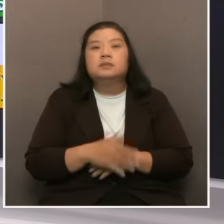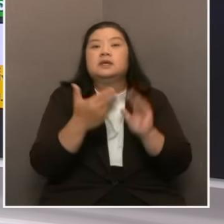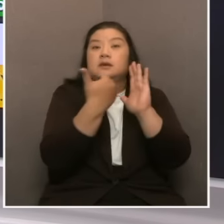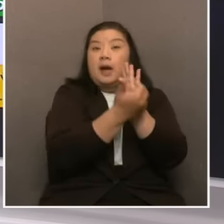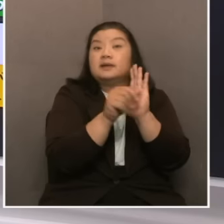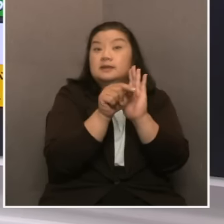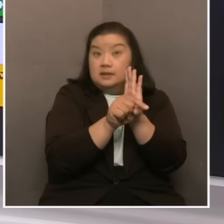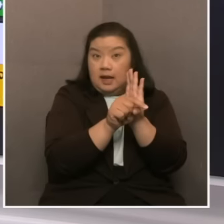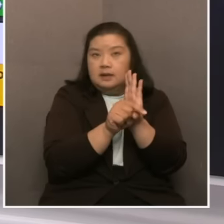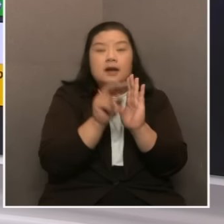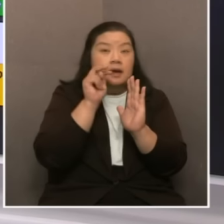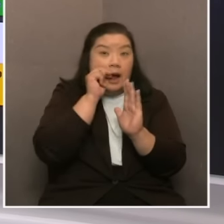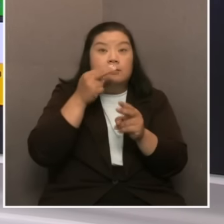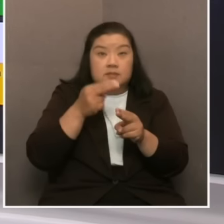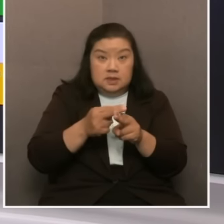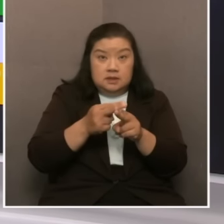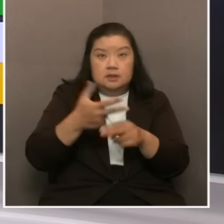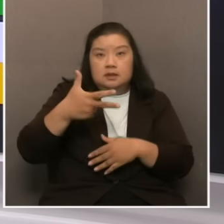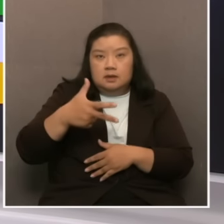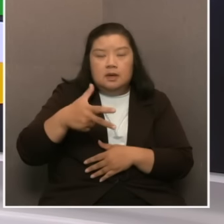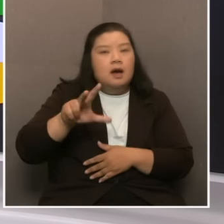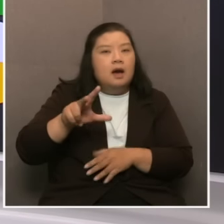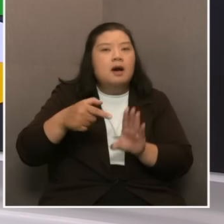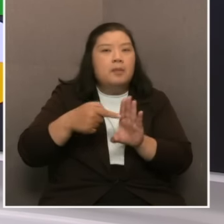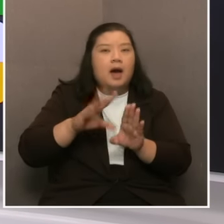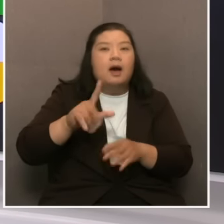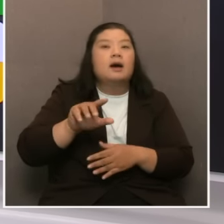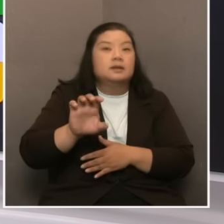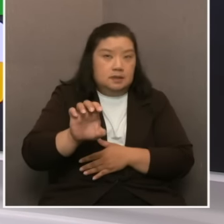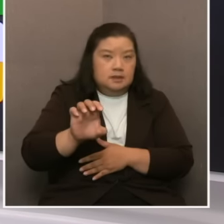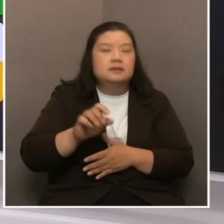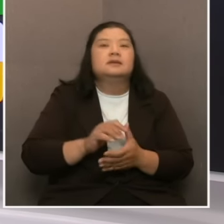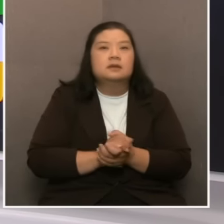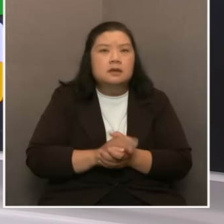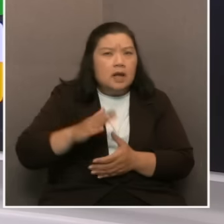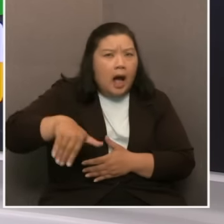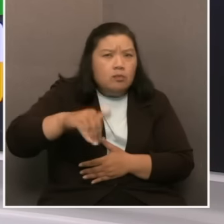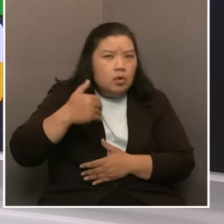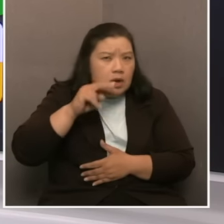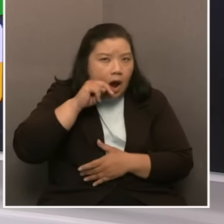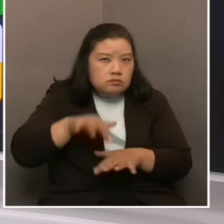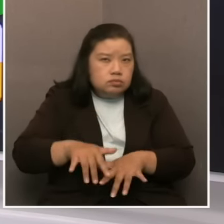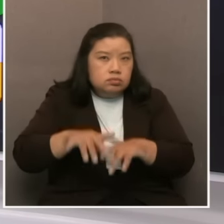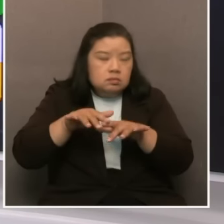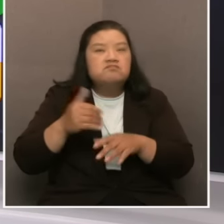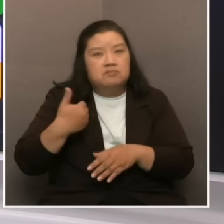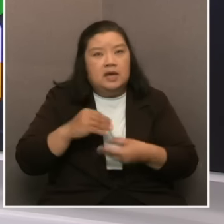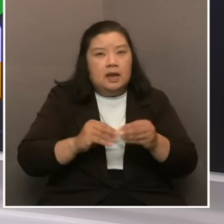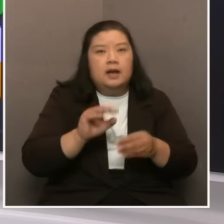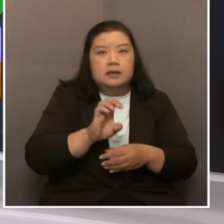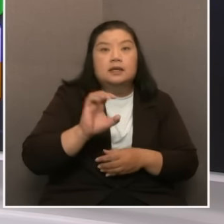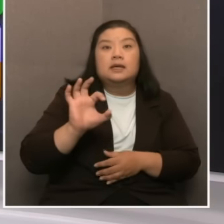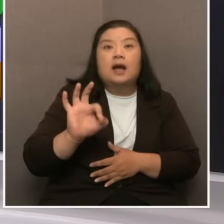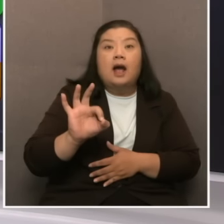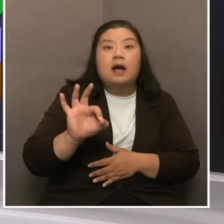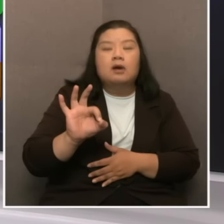หับที่แ่น้ำพาชีแนวน้มบริมาณนำตอนนี้ถือว่อยู่ใเกลปกติเลยทรงตัวสถานี E9 ที่อำเภอรชน